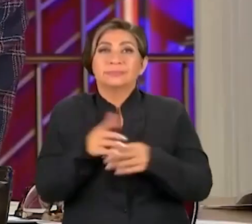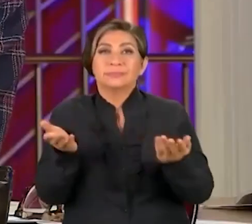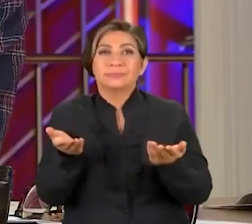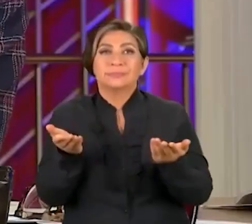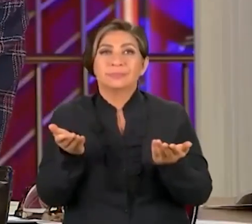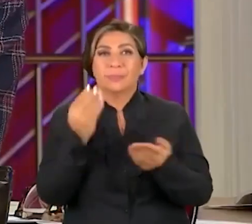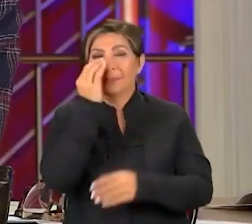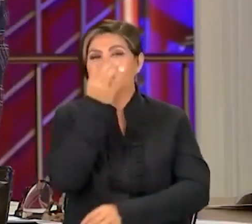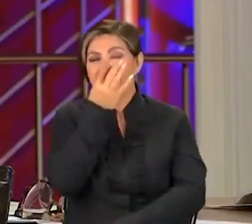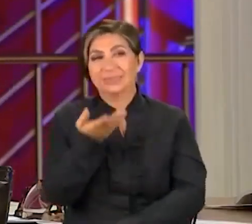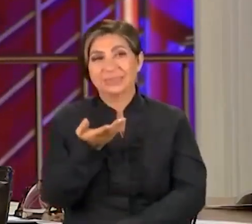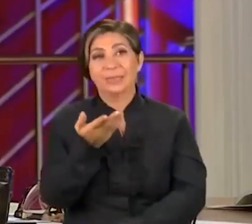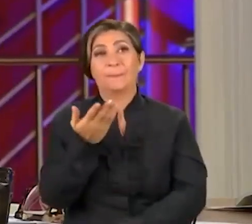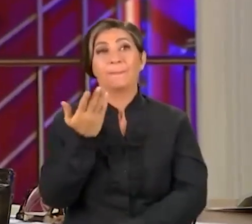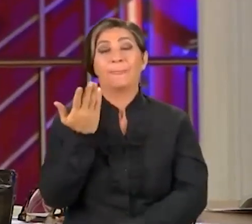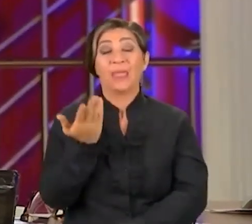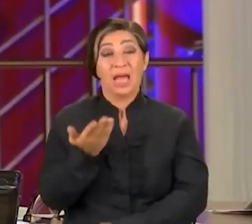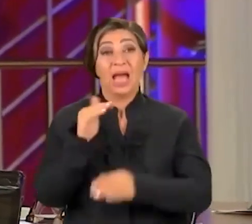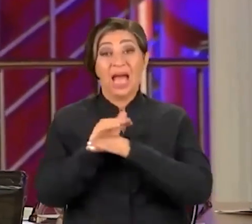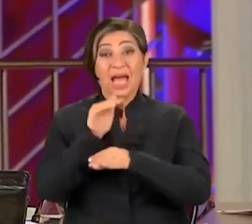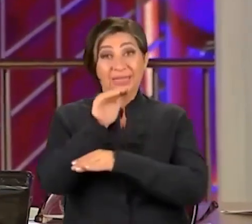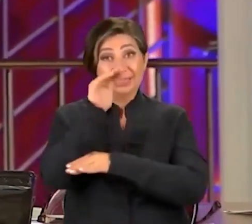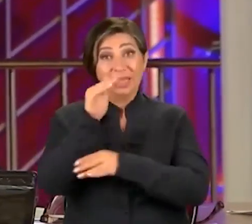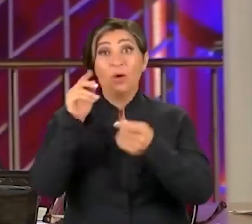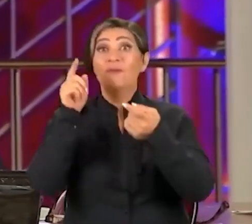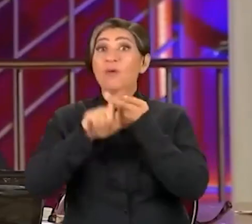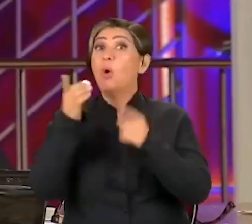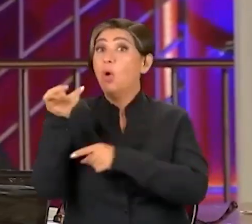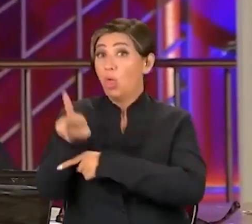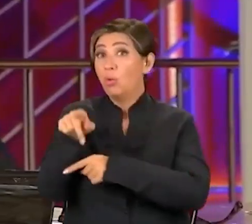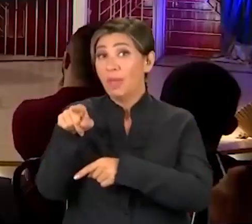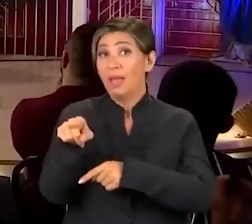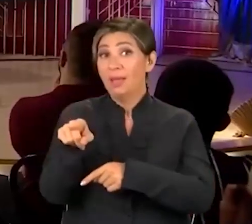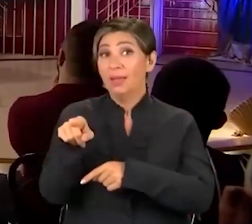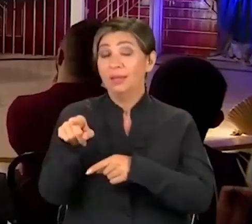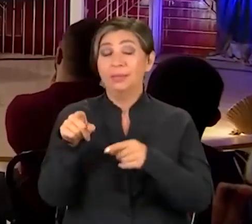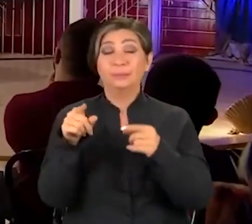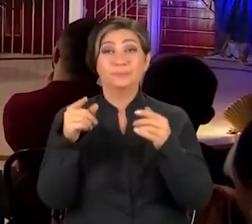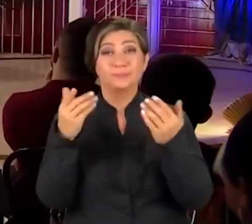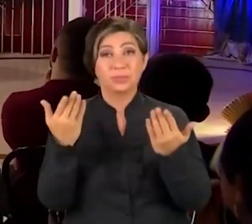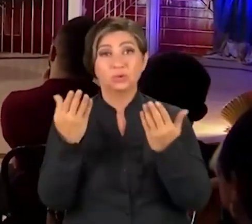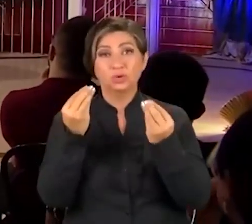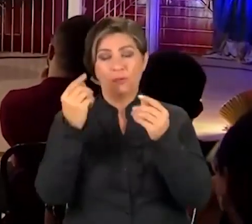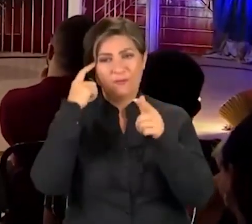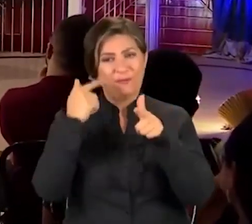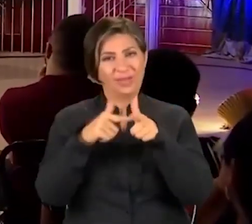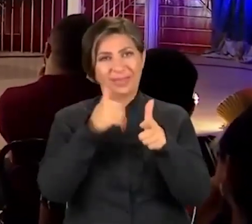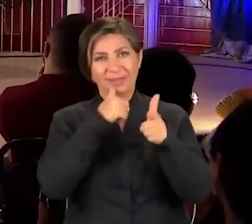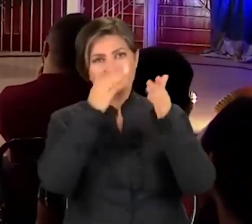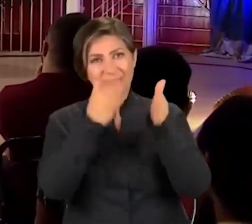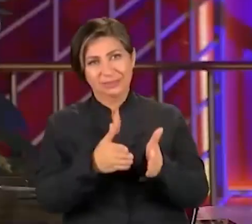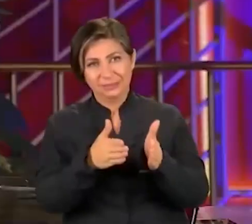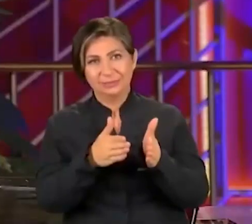Yani aslında bu kadar basit. Yani hayata ve ölüme, ki çok felsefik bir